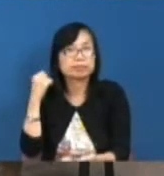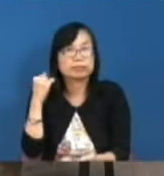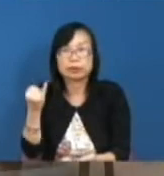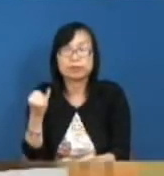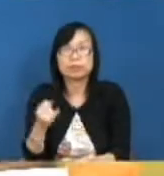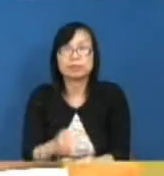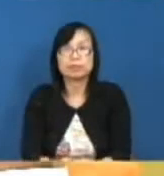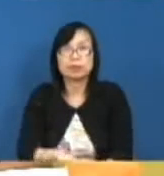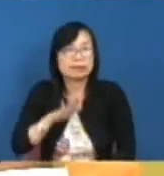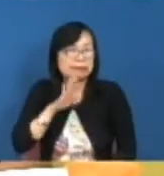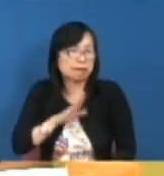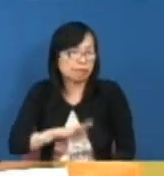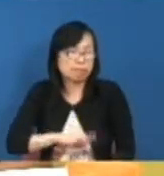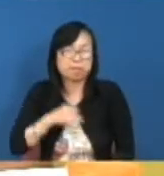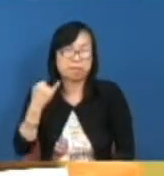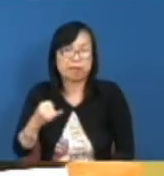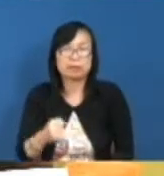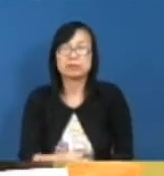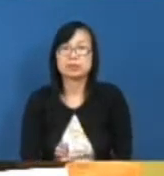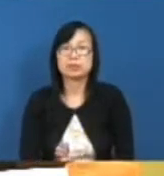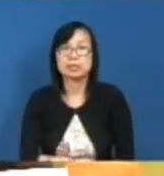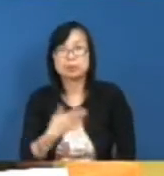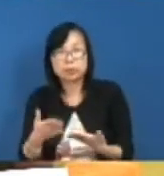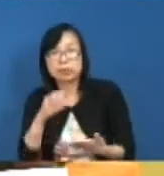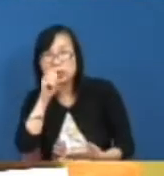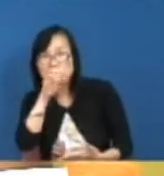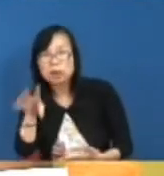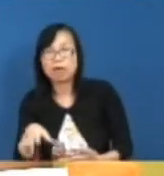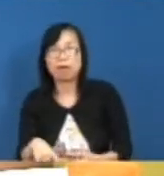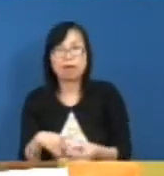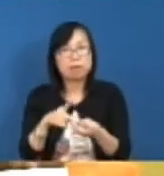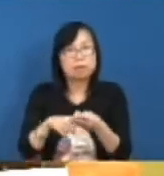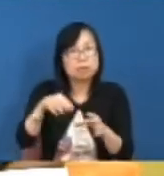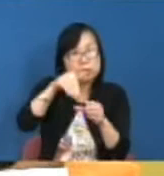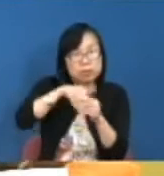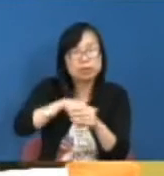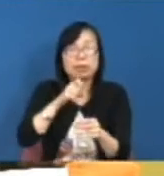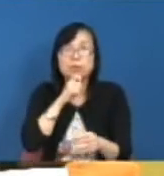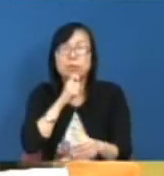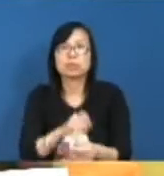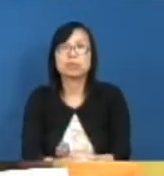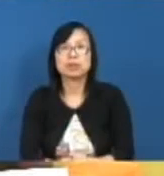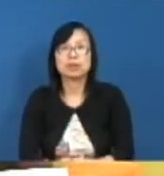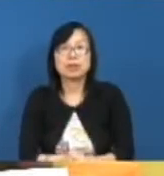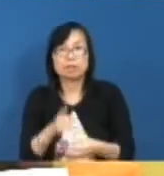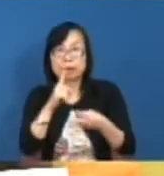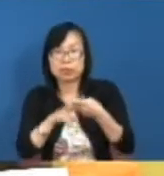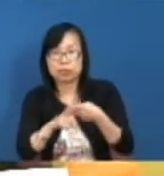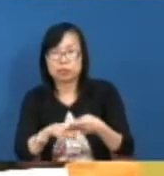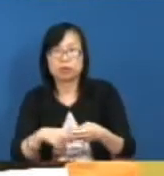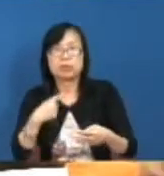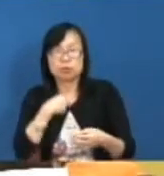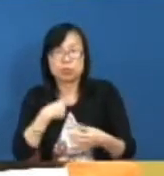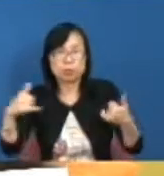嗯、這些等不到嘛、嗯、你跟那些人說、嗯哎民主我係等，咁我問你啦，你泛民之外始終都碰到呢個問題，除非